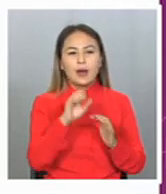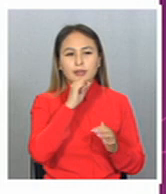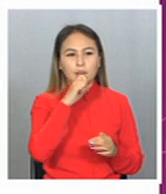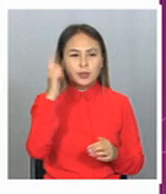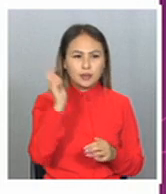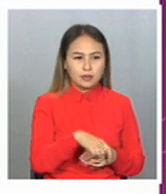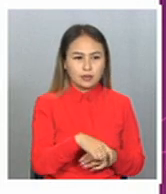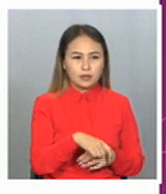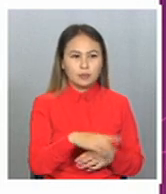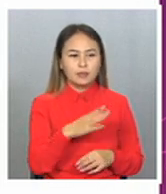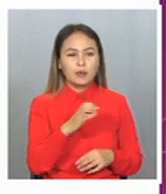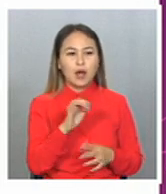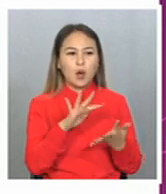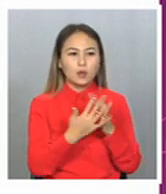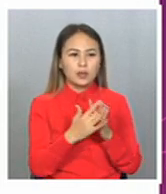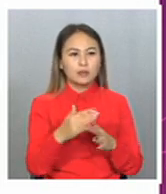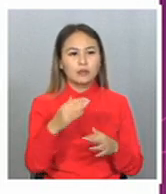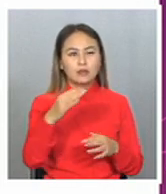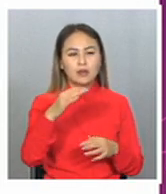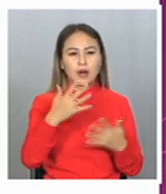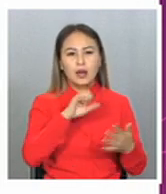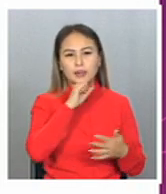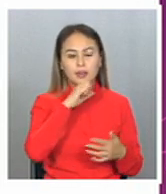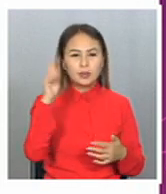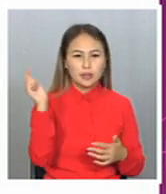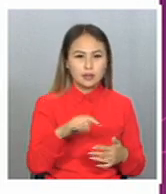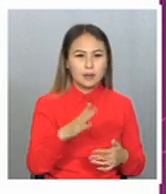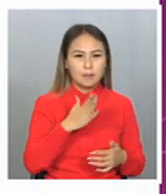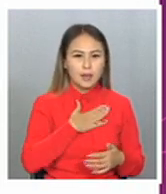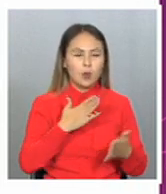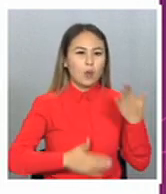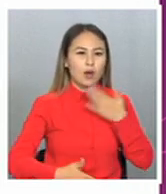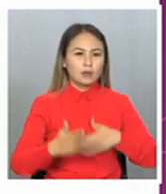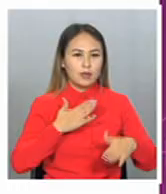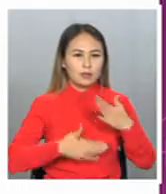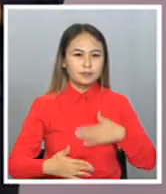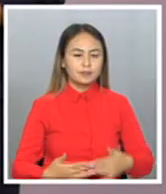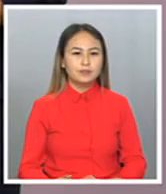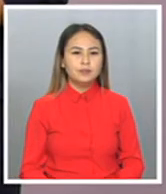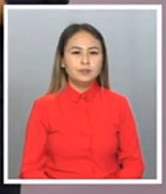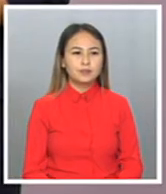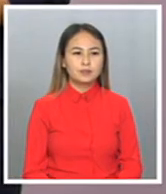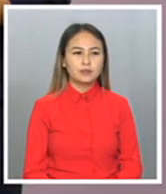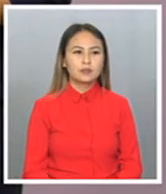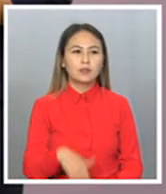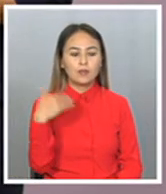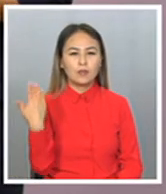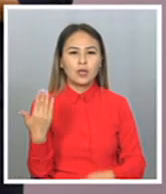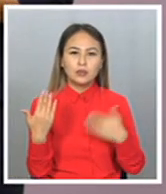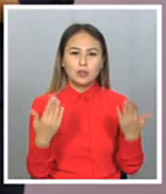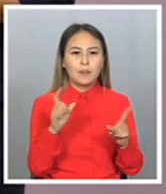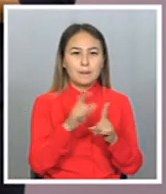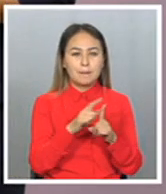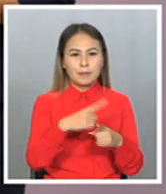келді. Ауылдан атам келсе, мен қуанамын. Сол жақтағы сөйлемде бір